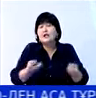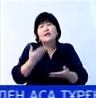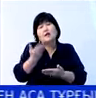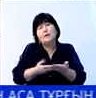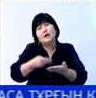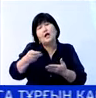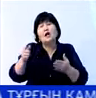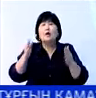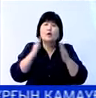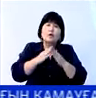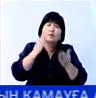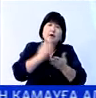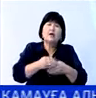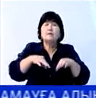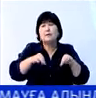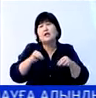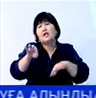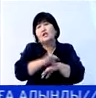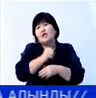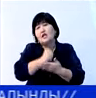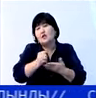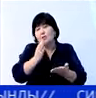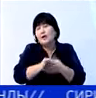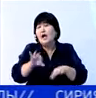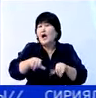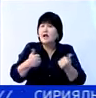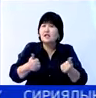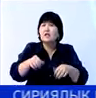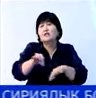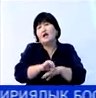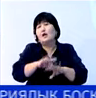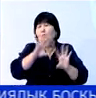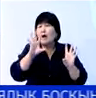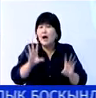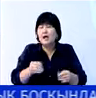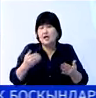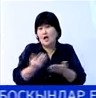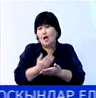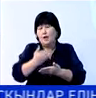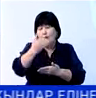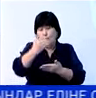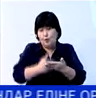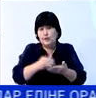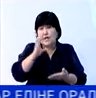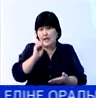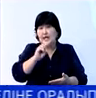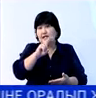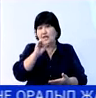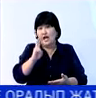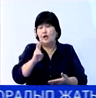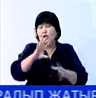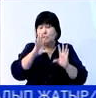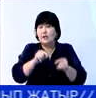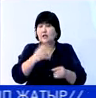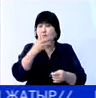атында мүлігі бар жоқ, некеде бар, немесе некеде жоқ, ажырасқан. Бүкіл ақпаратты осы е заң базасы арқылы 5